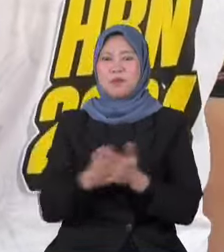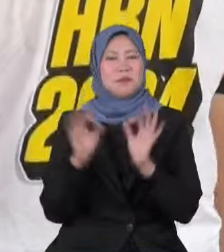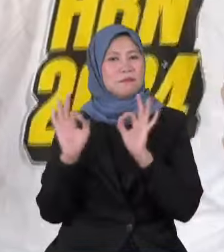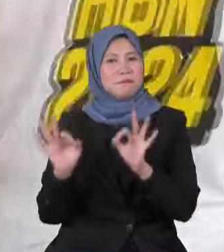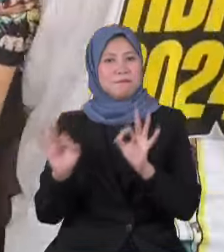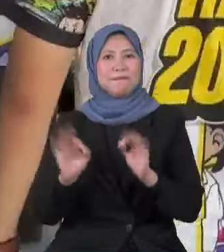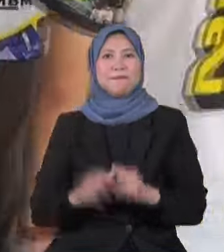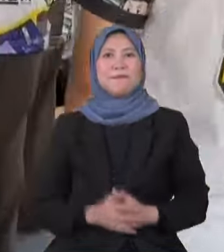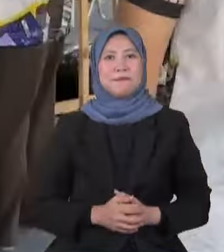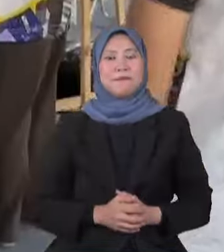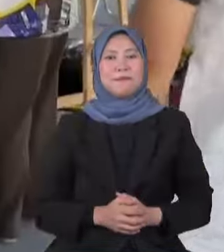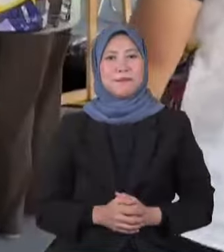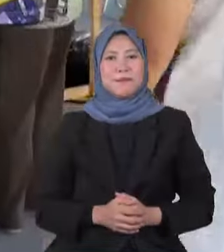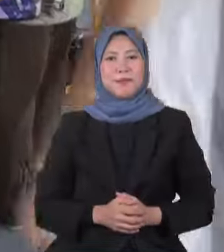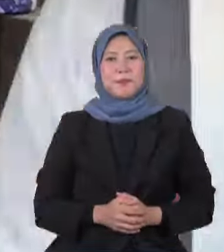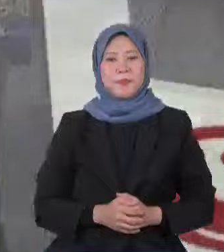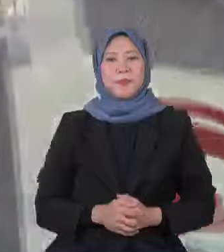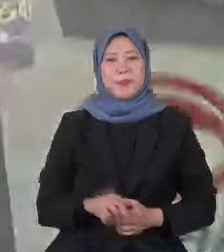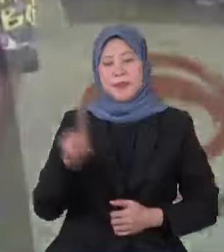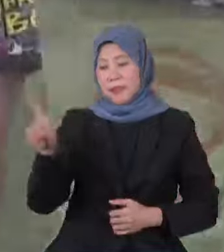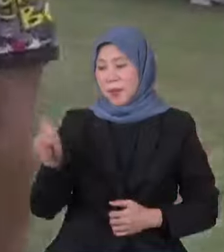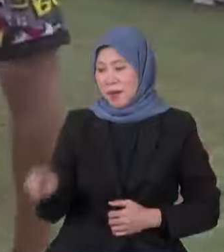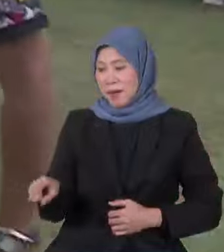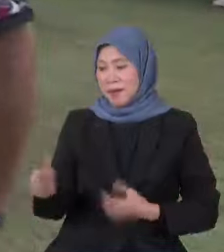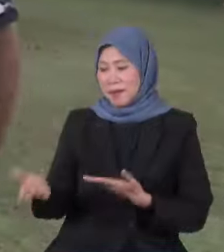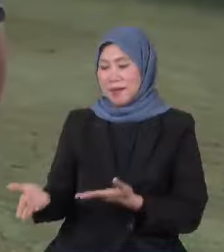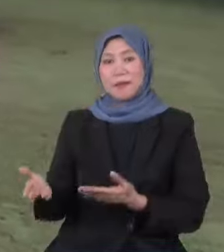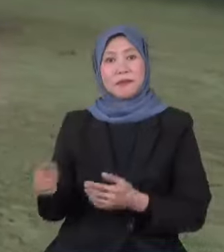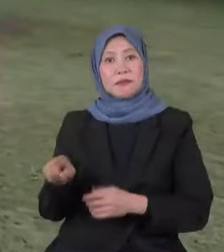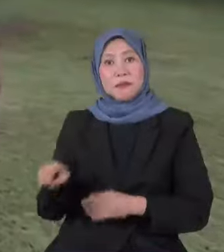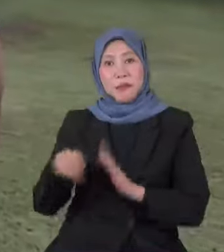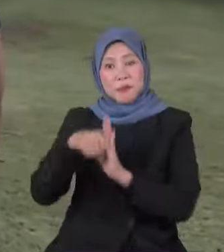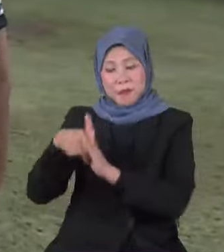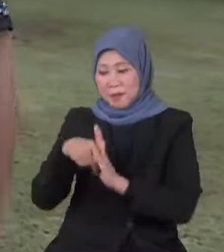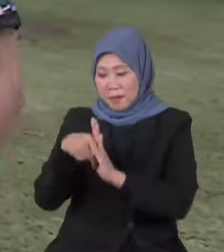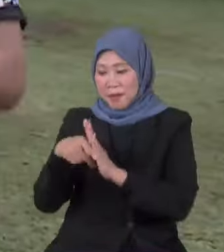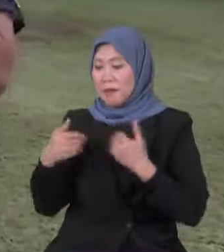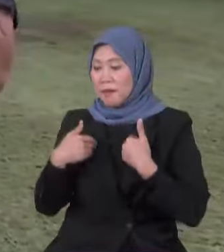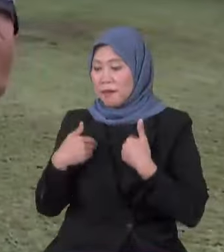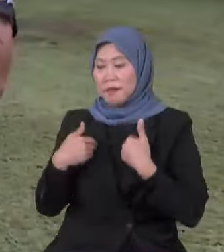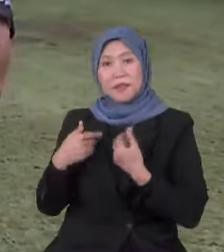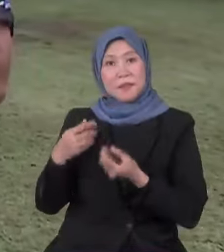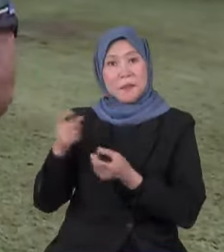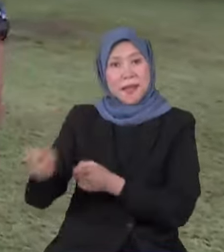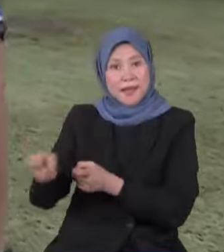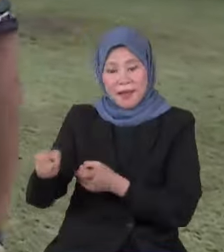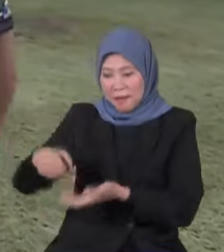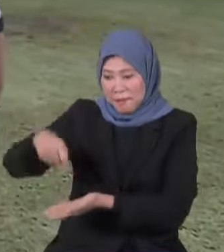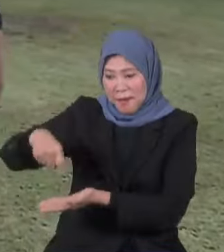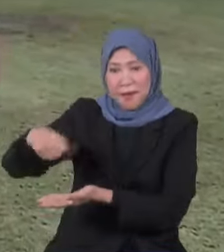Semua okey. Soalan klisyenya adalah adakah booth anda ada bagi goodie bags?